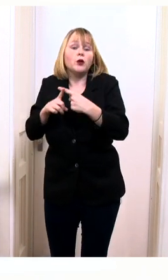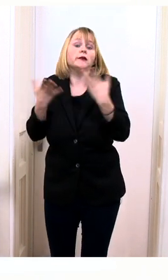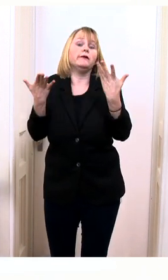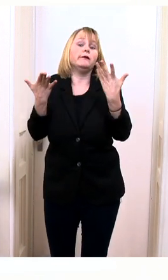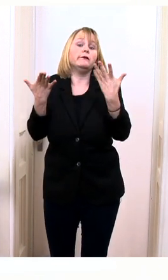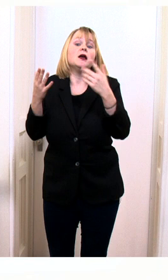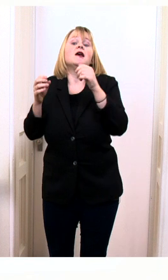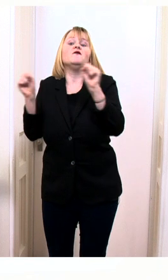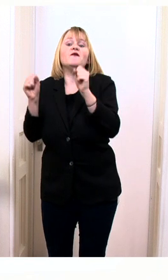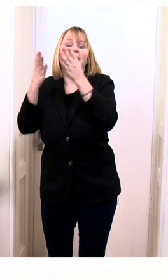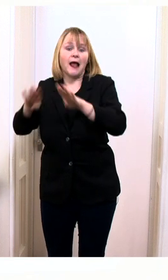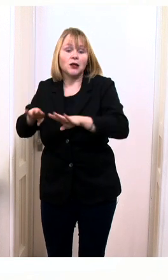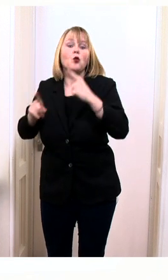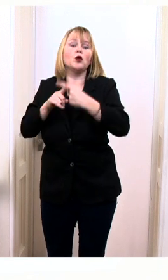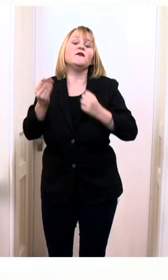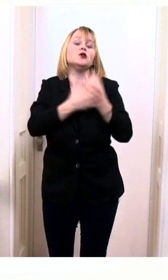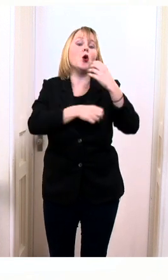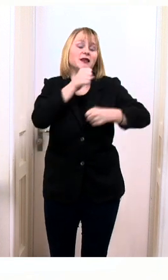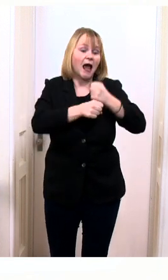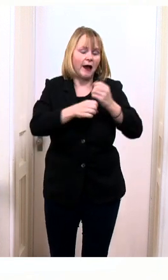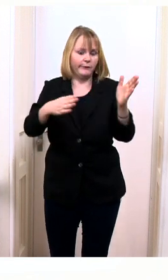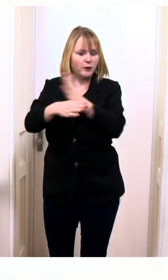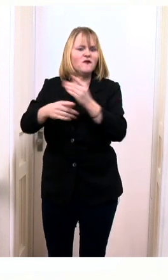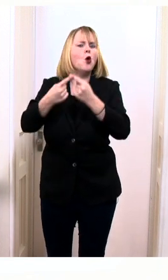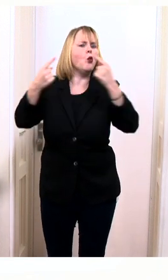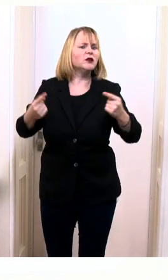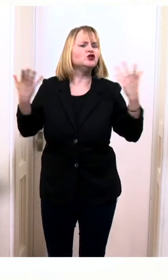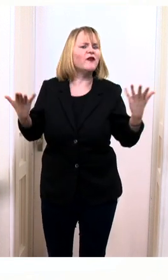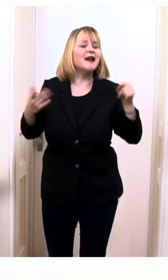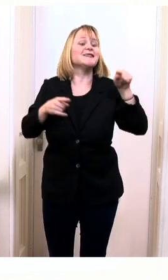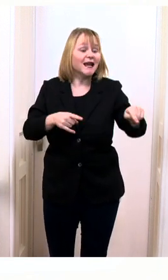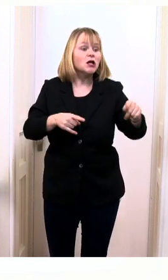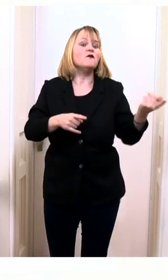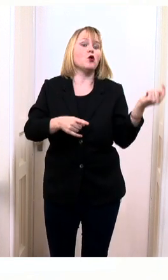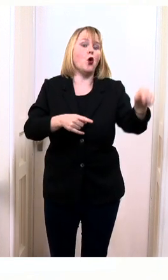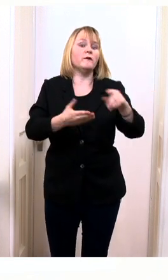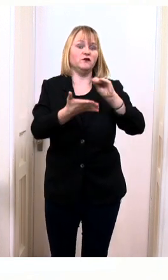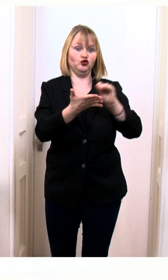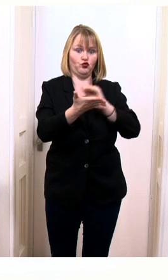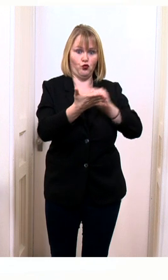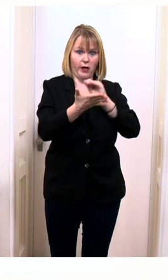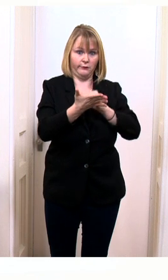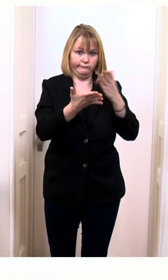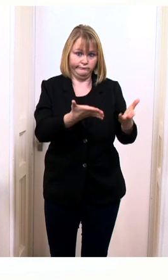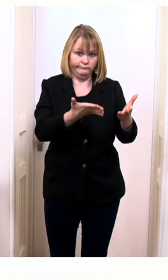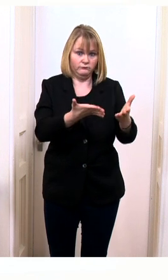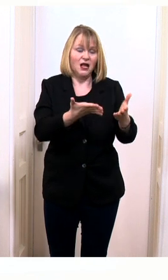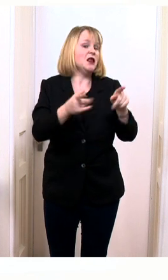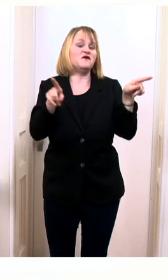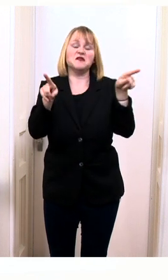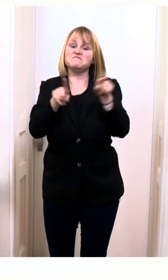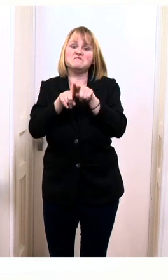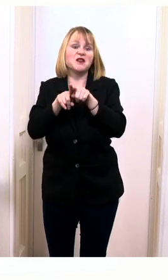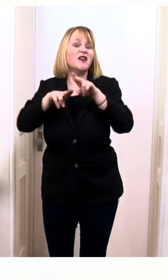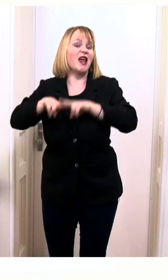erwartet, ist, dass die Schulen wieder öffnen. Der Rest bleibt so, wie es ist. Nun, diese Grafik habe ich